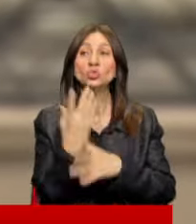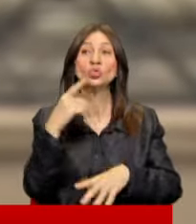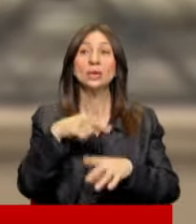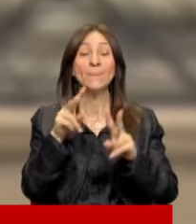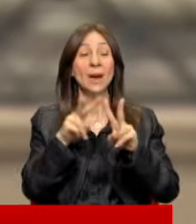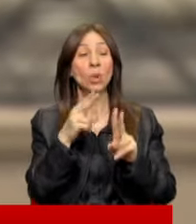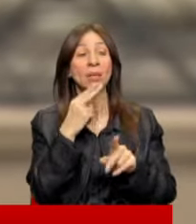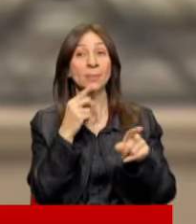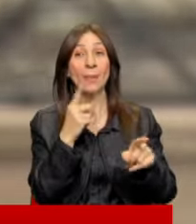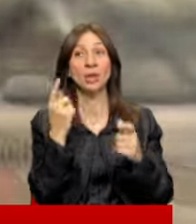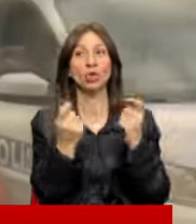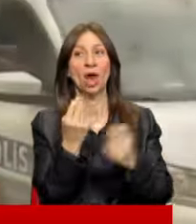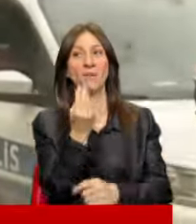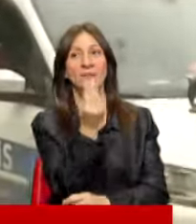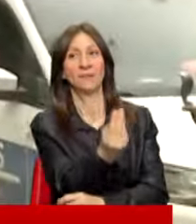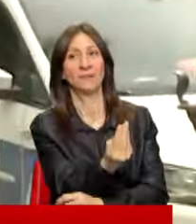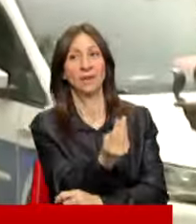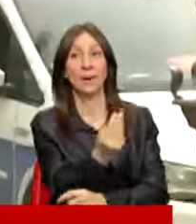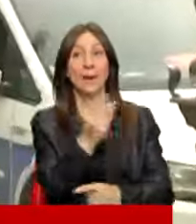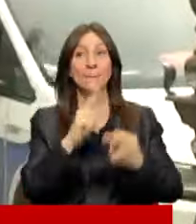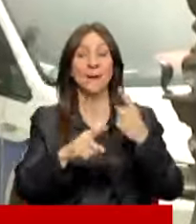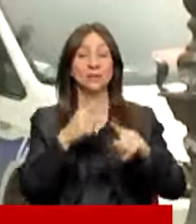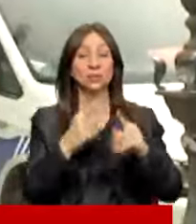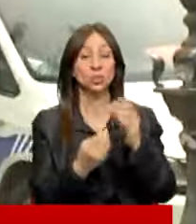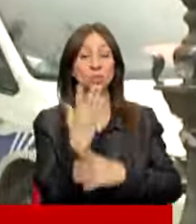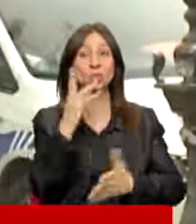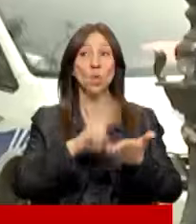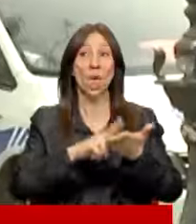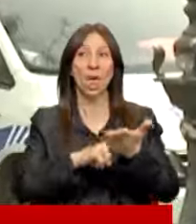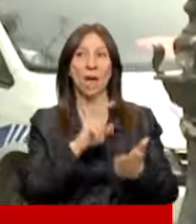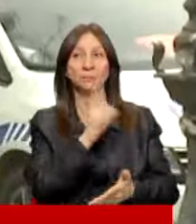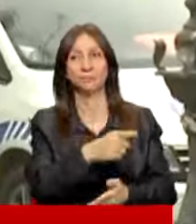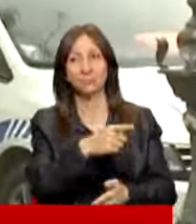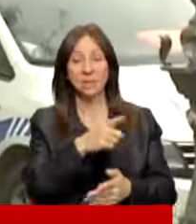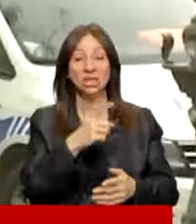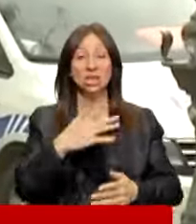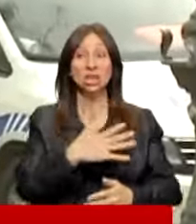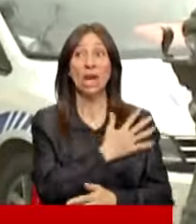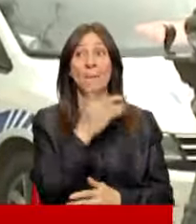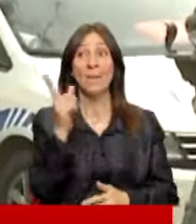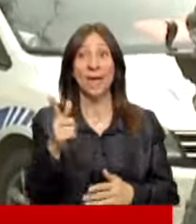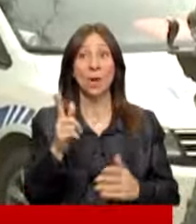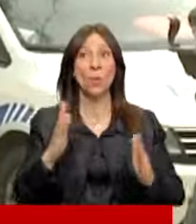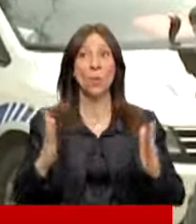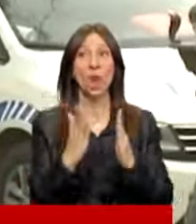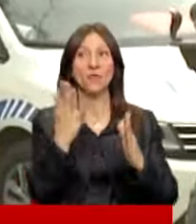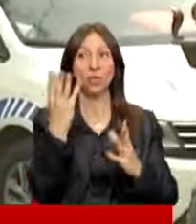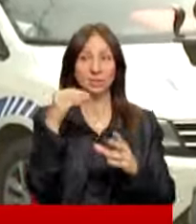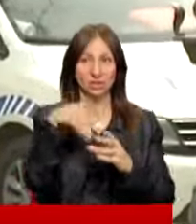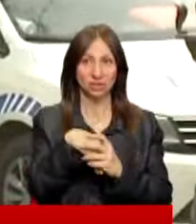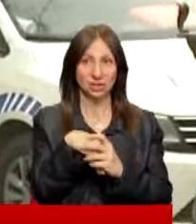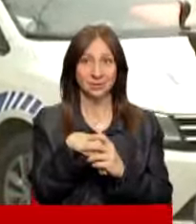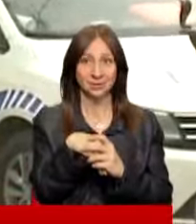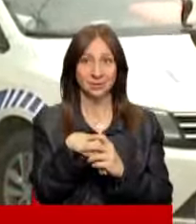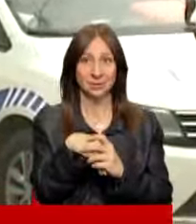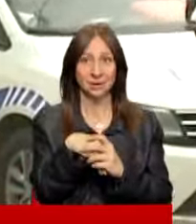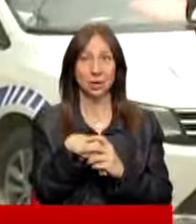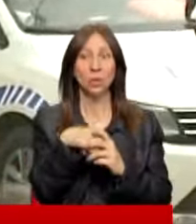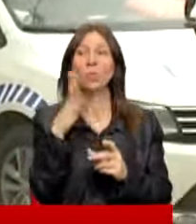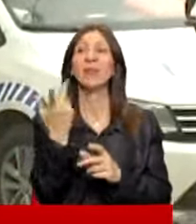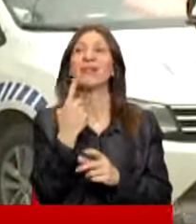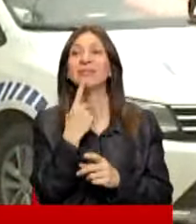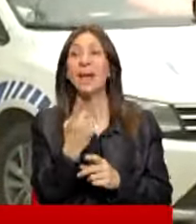Makbule Hanım'a bir görev veriyor. Partinin kurucu üyesi yapıyor kendisini, Cumhuriyet Halk Partisi'ne muhalif olması için. Bu